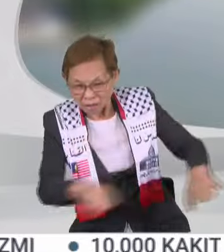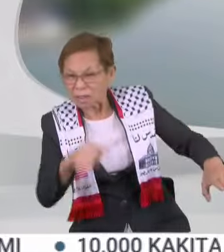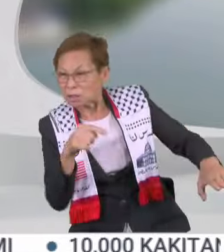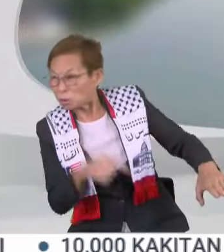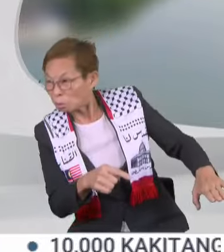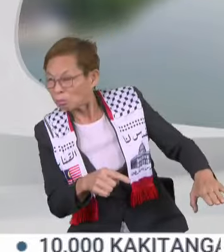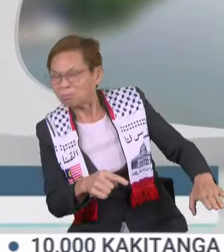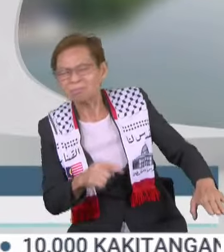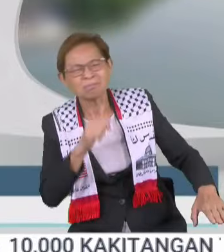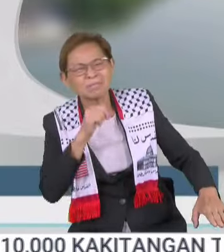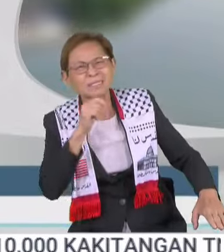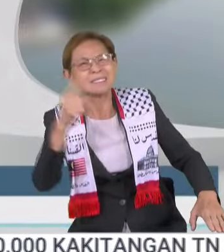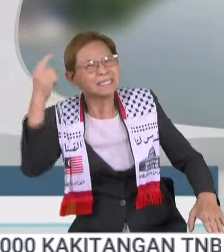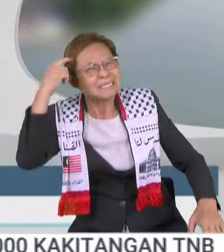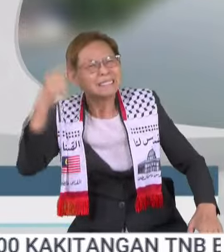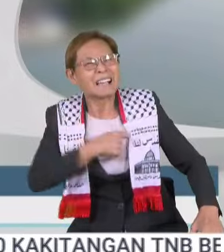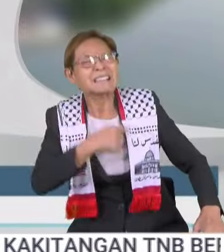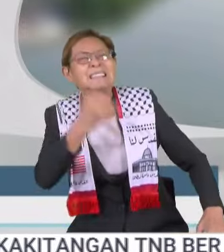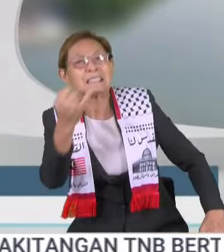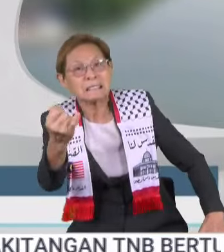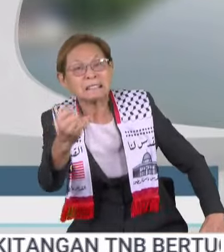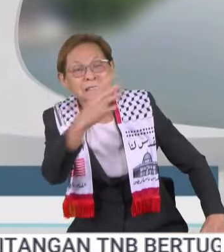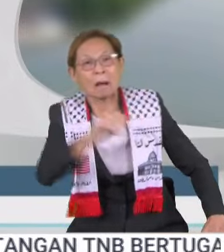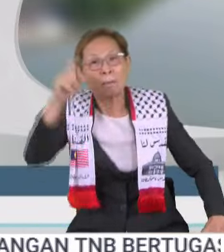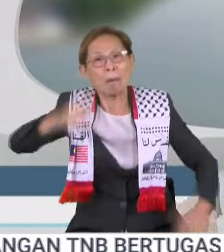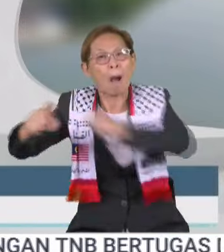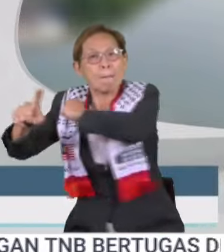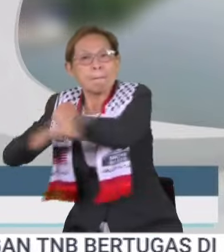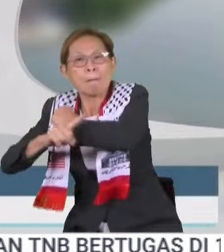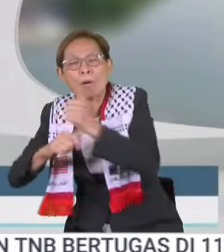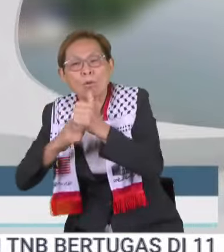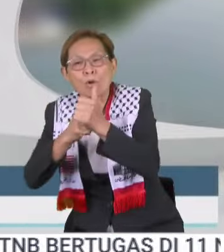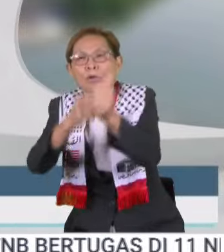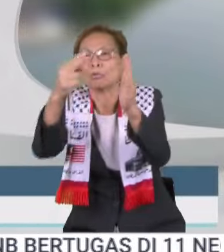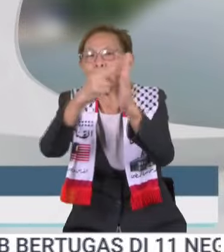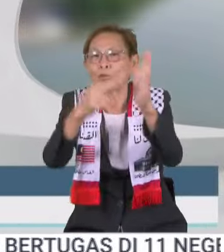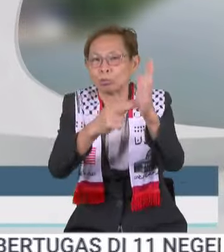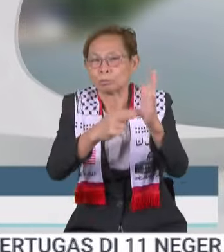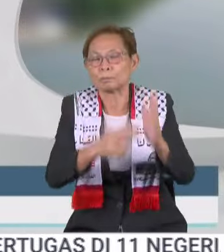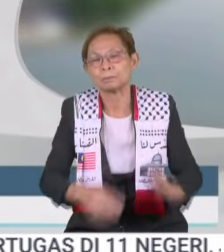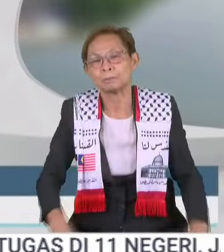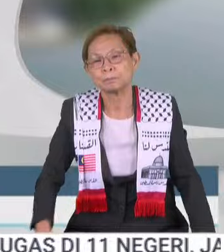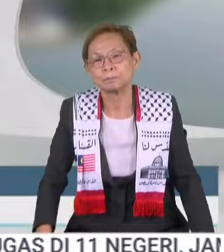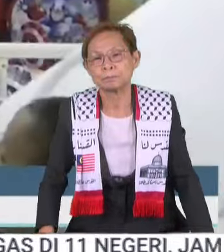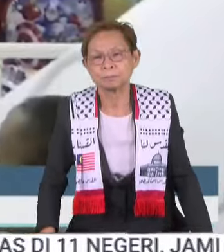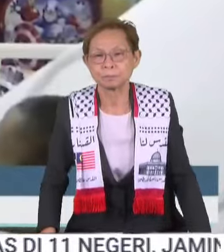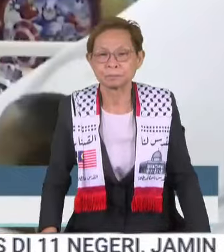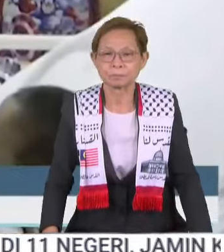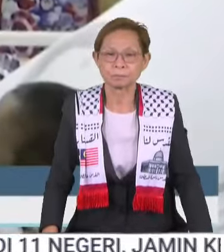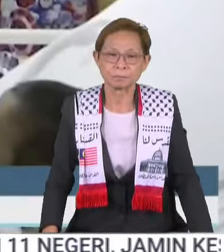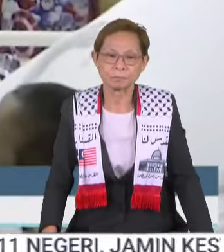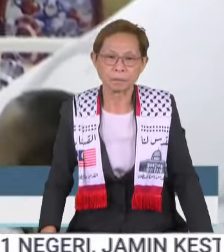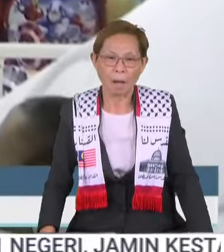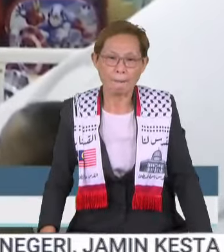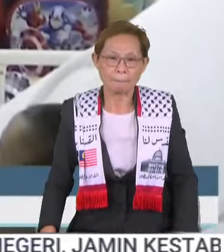dianggap sebagai tidak berperi kemanusiaan dan perlu dihukum mengikut undang-undang sedia ada.